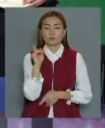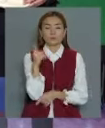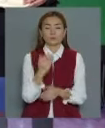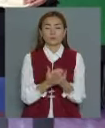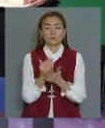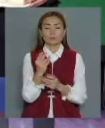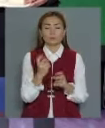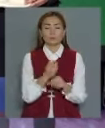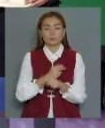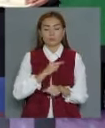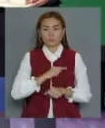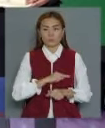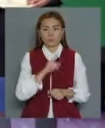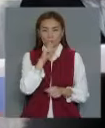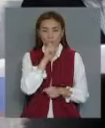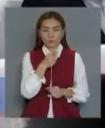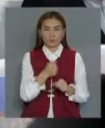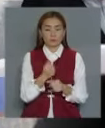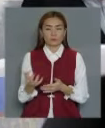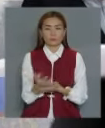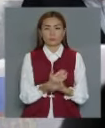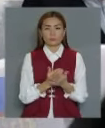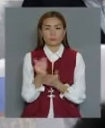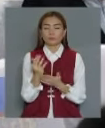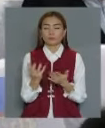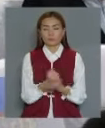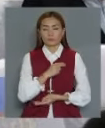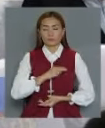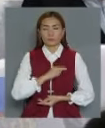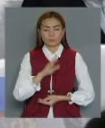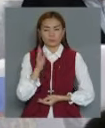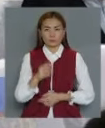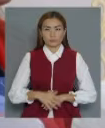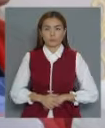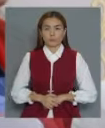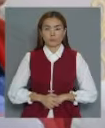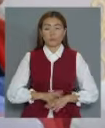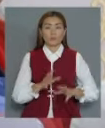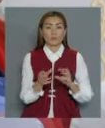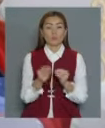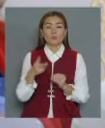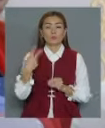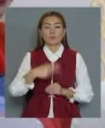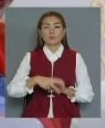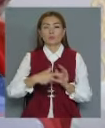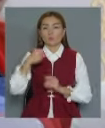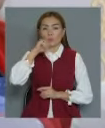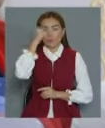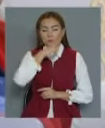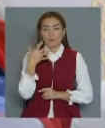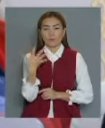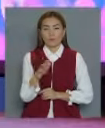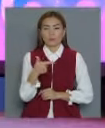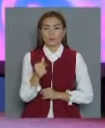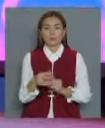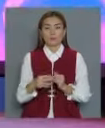жылыжай кешені де жыл соңында өнім беруден жоғарғы көрсеткіш көрсетеді деп күтілуде. Осыған қоса 2023 жылы 5 гектар